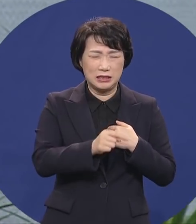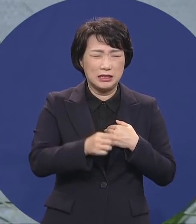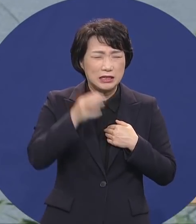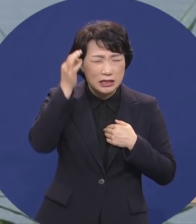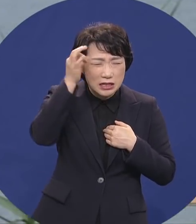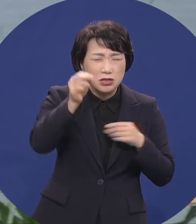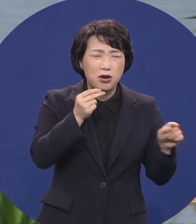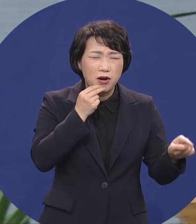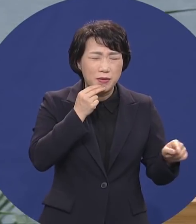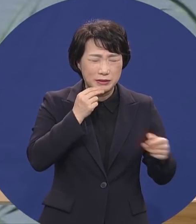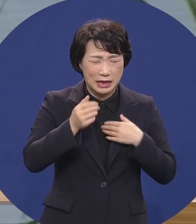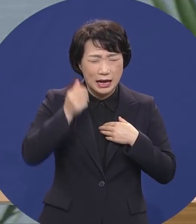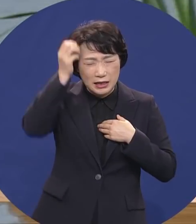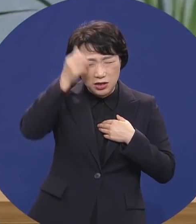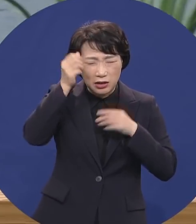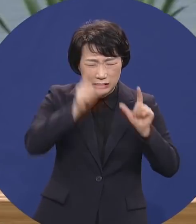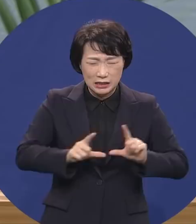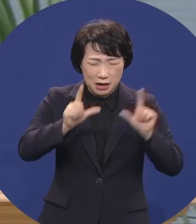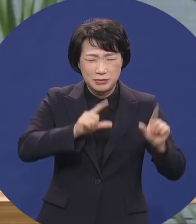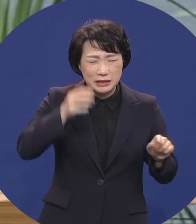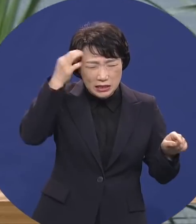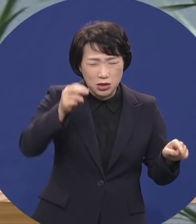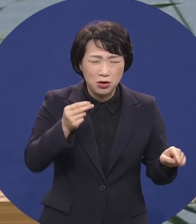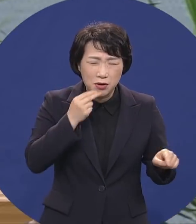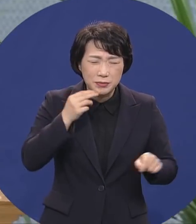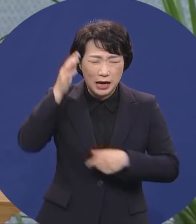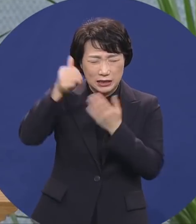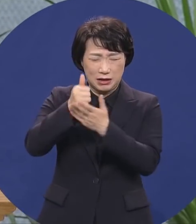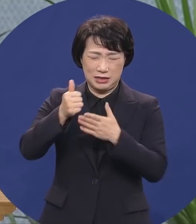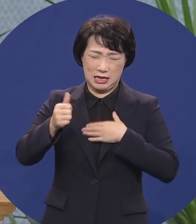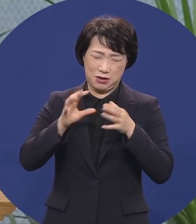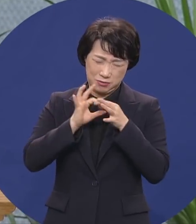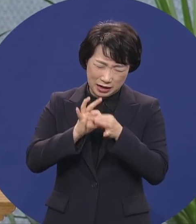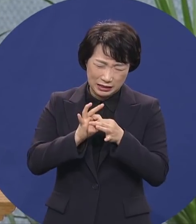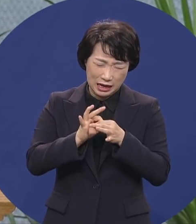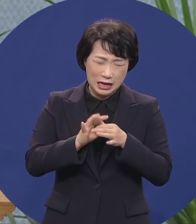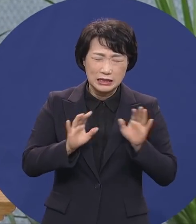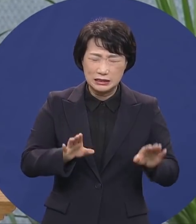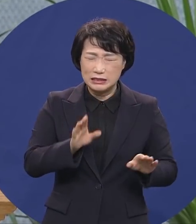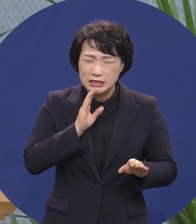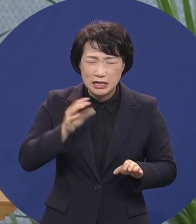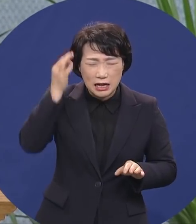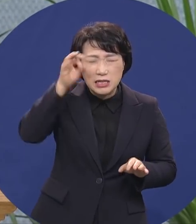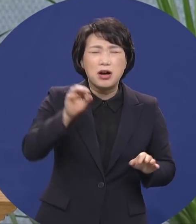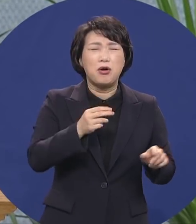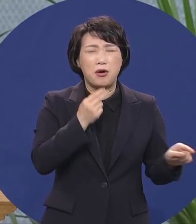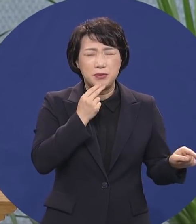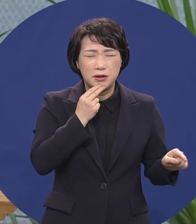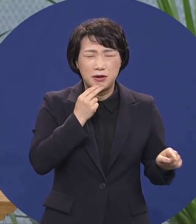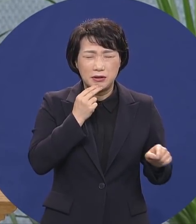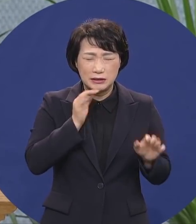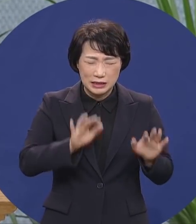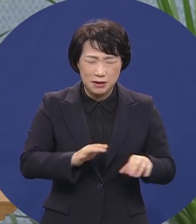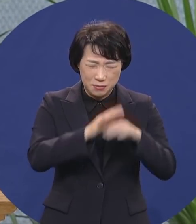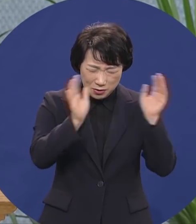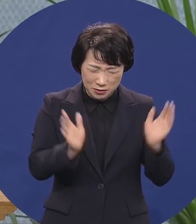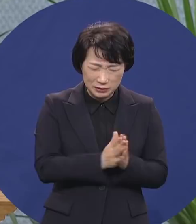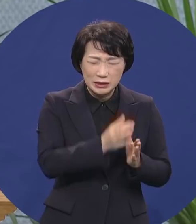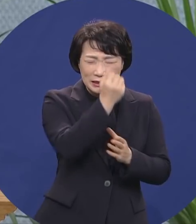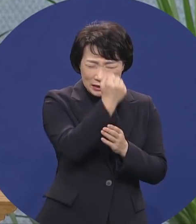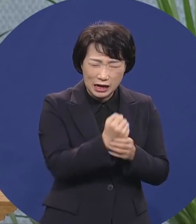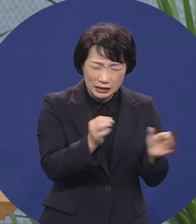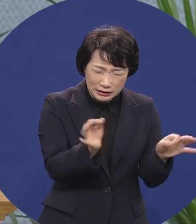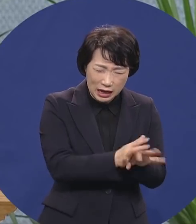삶의 실상을 부정하는 자니라. 하나님과의 관계의 실상을 부정하는 자니라. 썩어